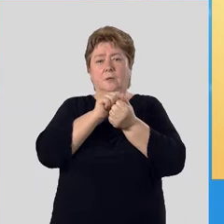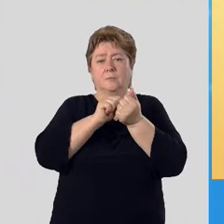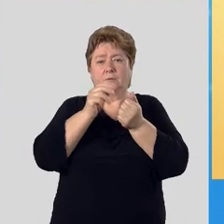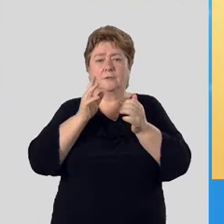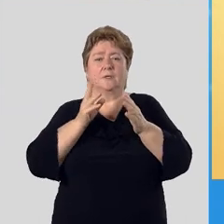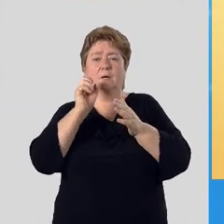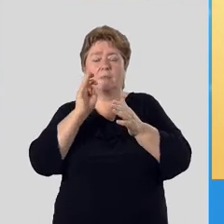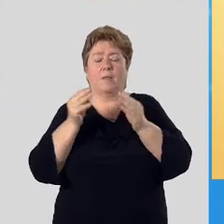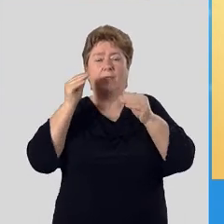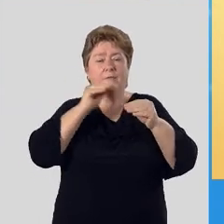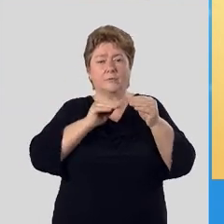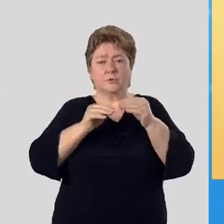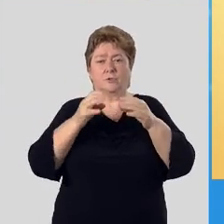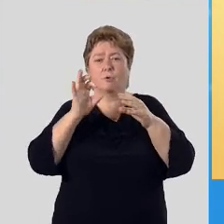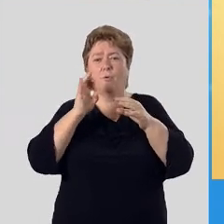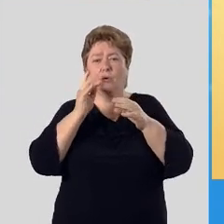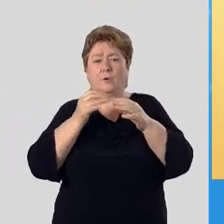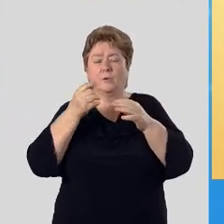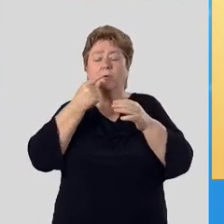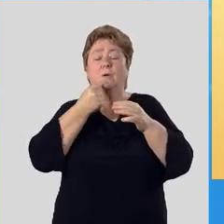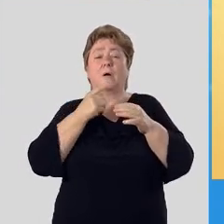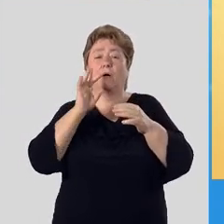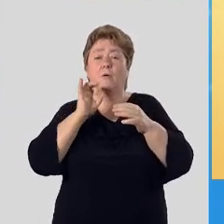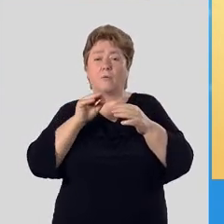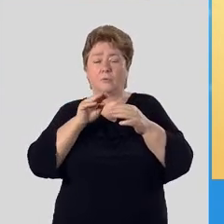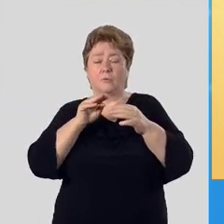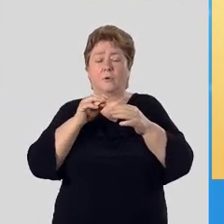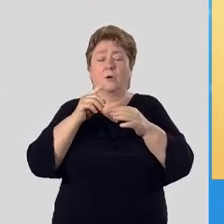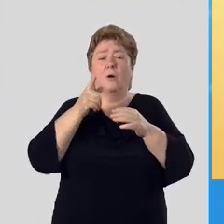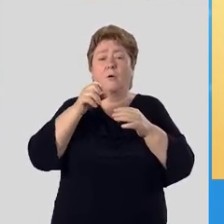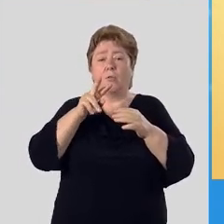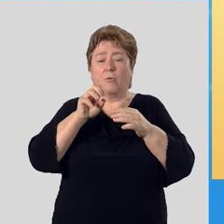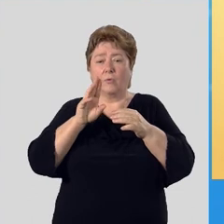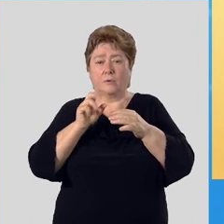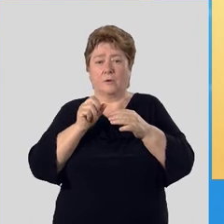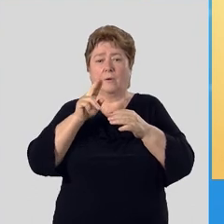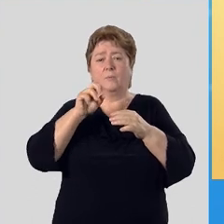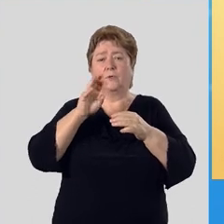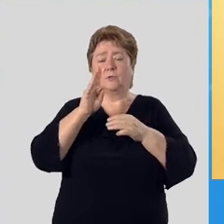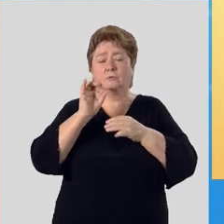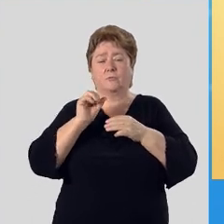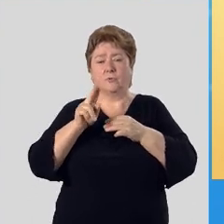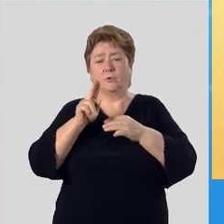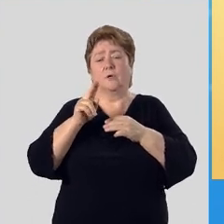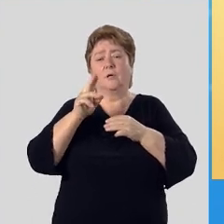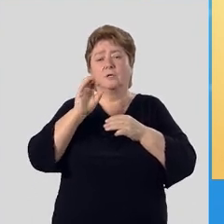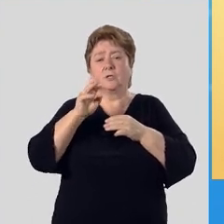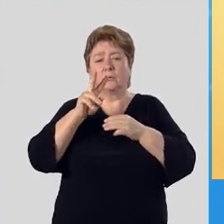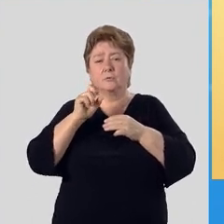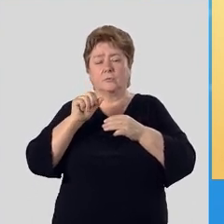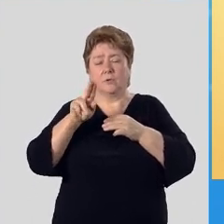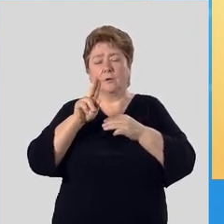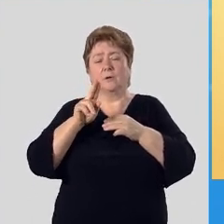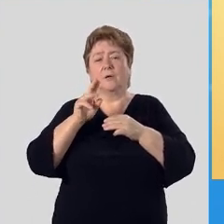Пищеварительный канал включает органы ротовой полости, глотку, пищевод, желудок